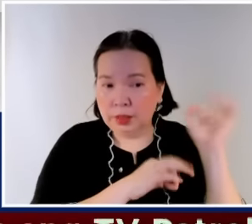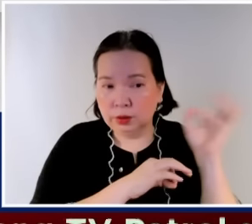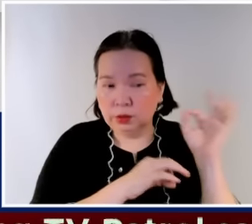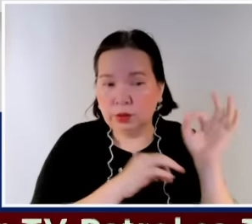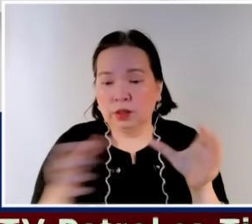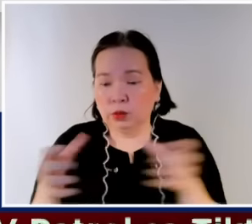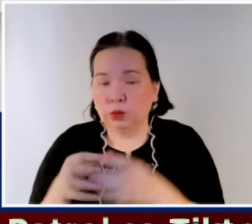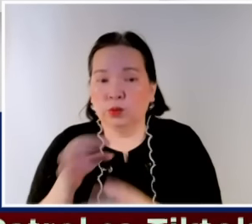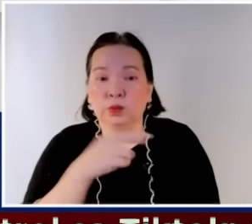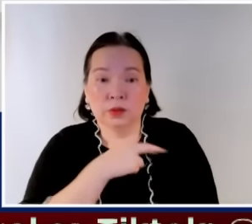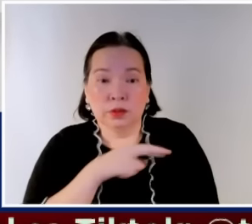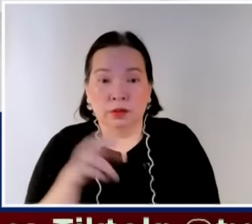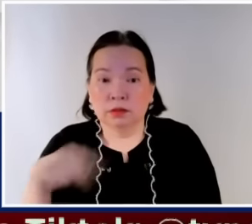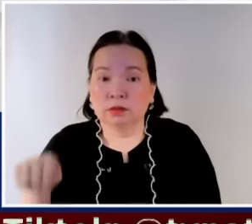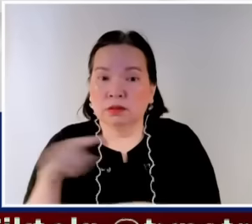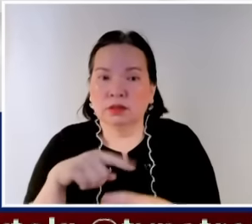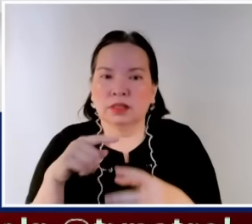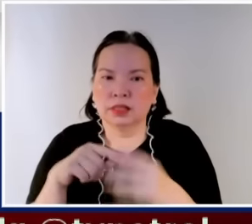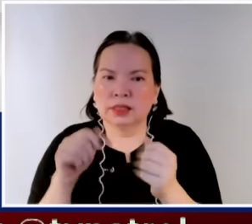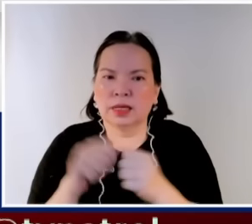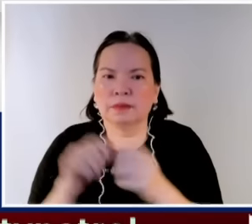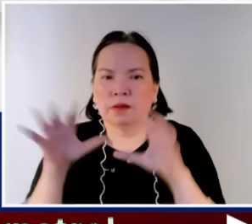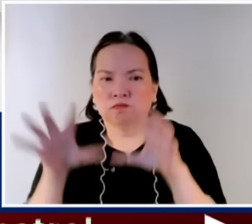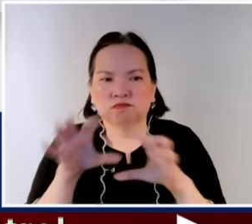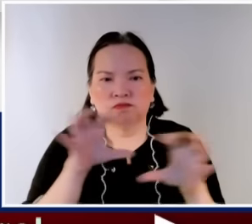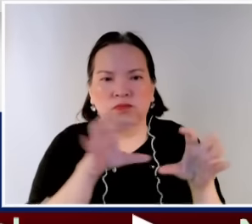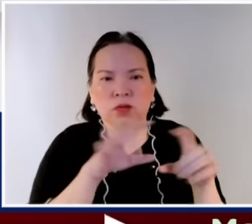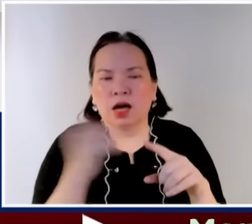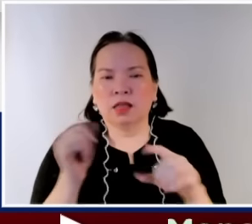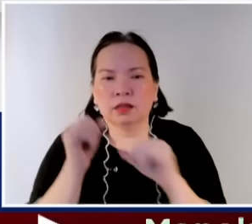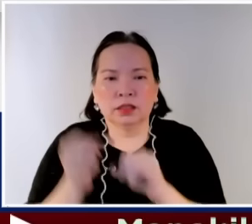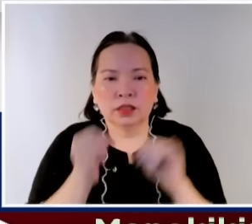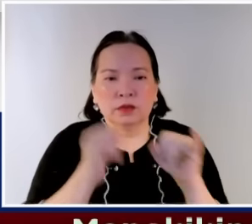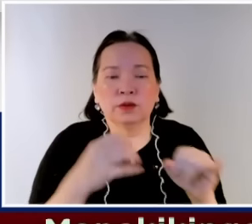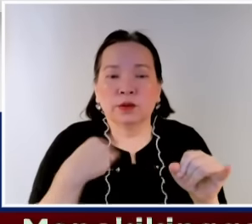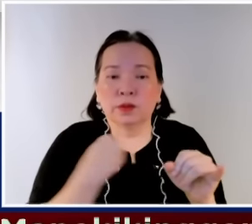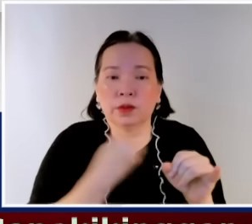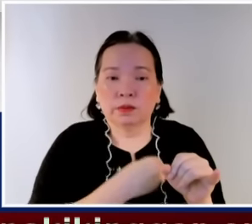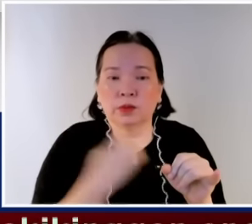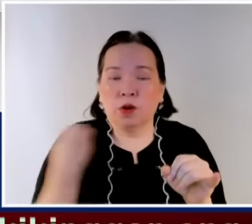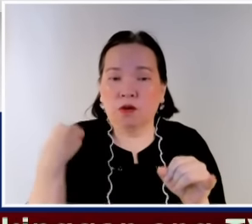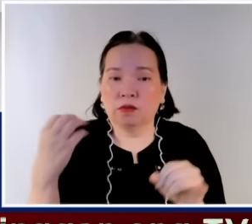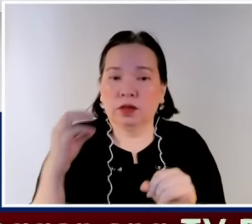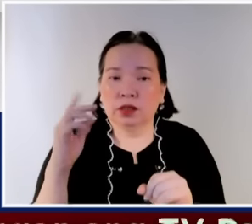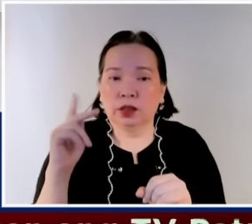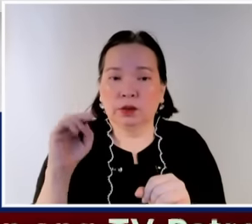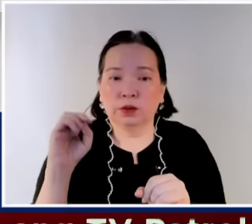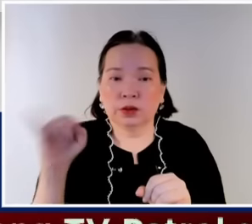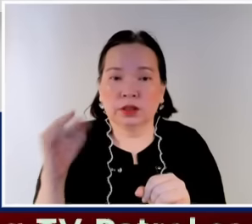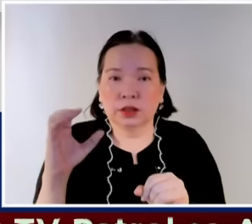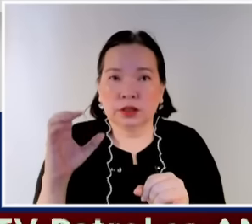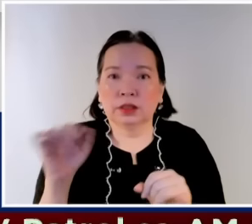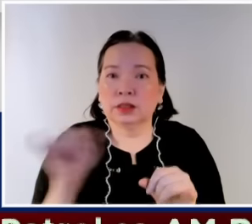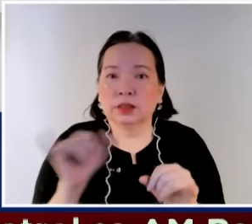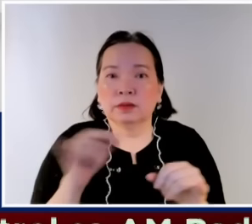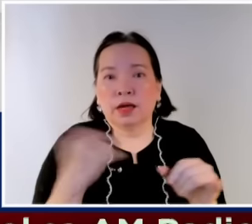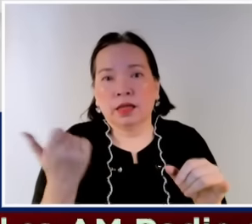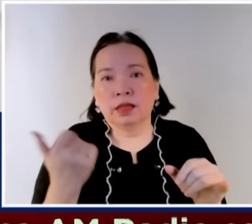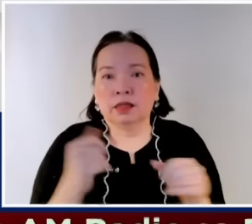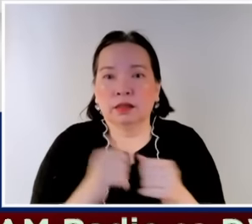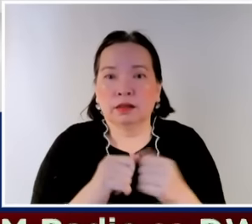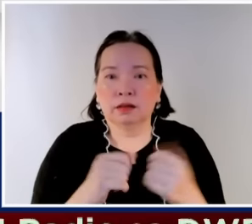order ang ibang individual na miyembro at opisyal ng KOJC, pati ng Children's Joy Foundation Incorporated at Swarasug